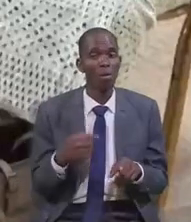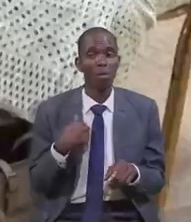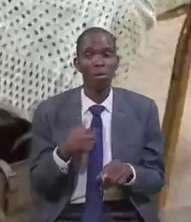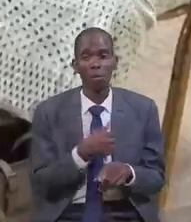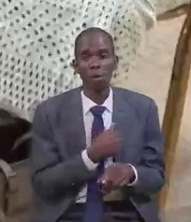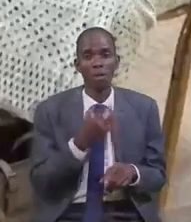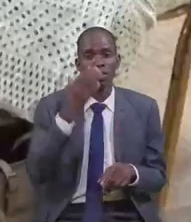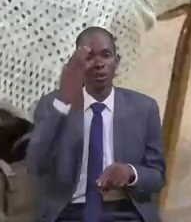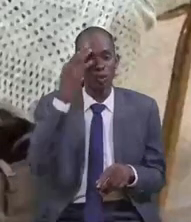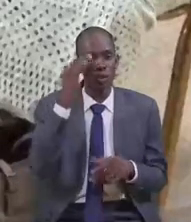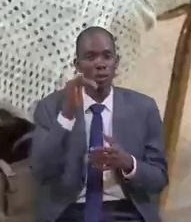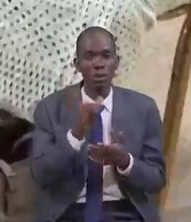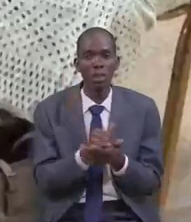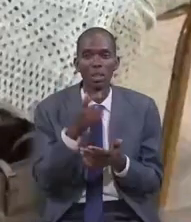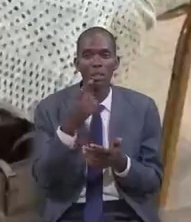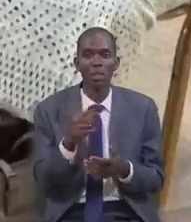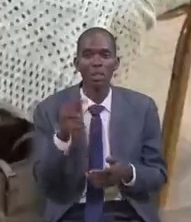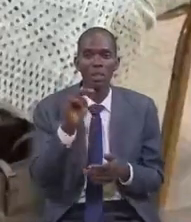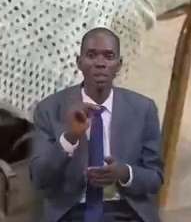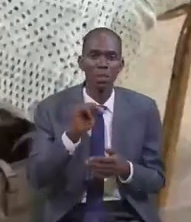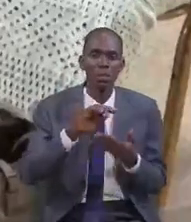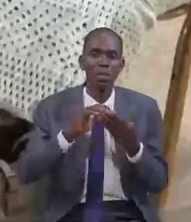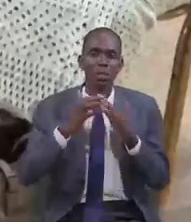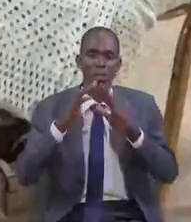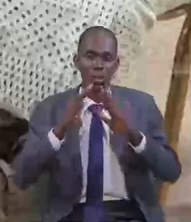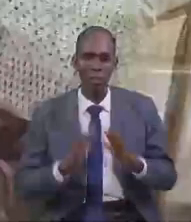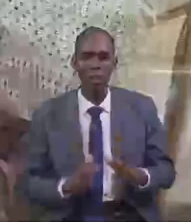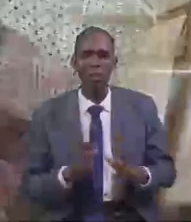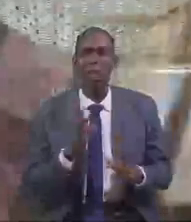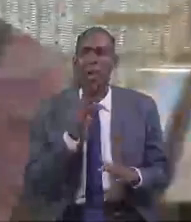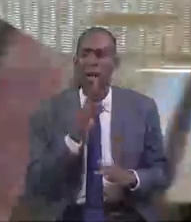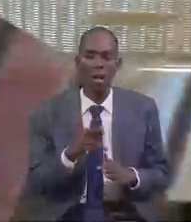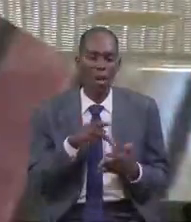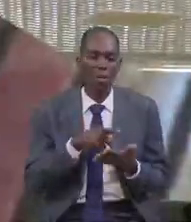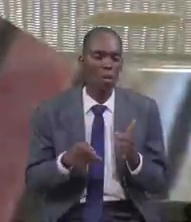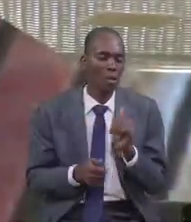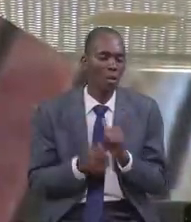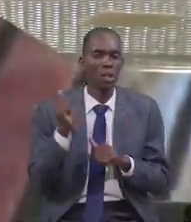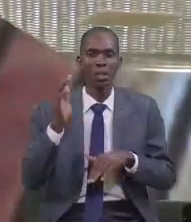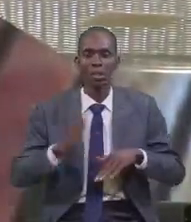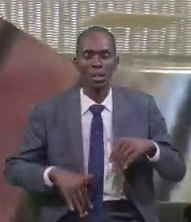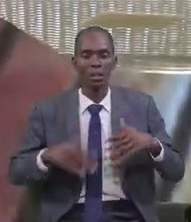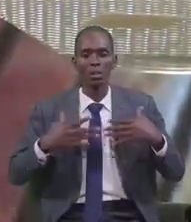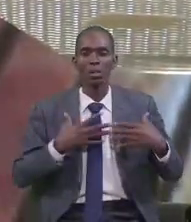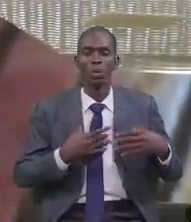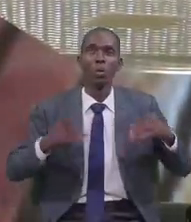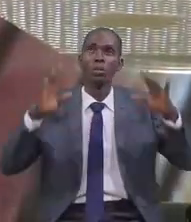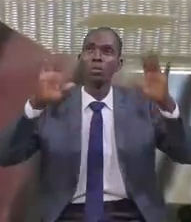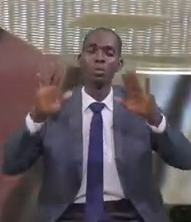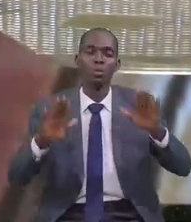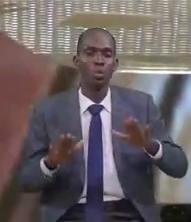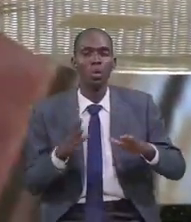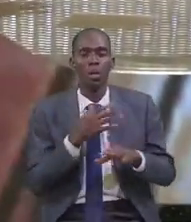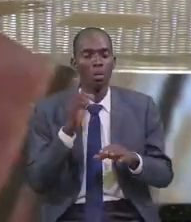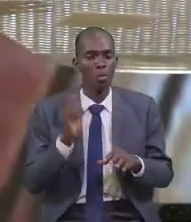Nazaréen doit être plus éclatant que la neige, il doit être plus blanc que le lait.